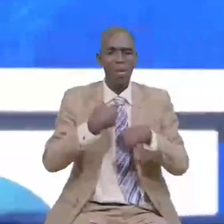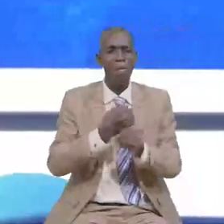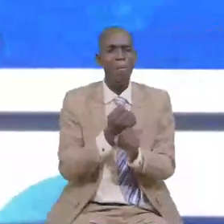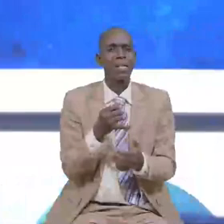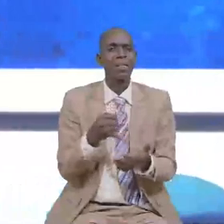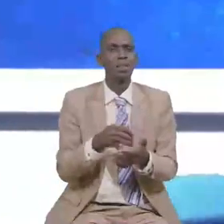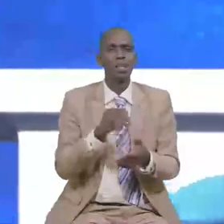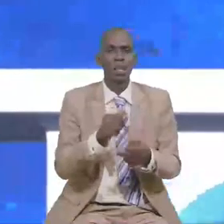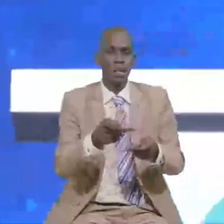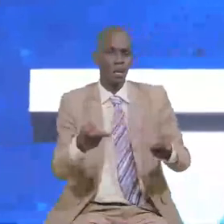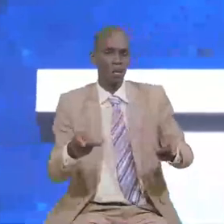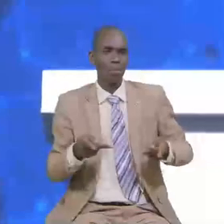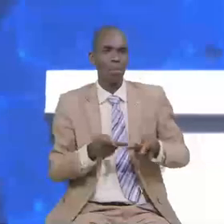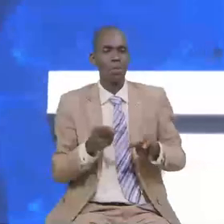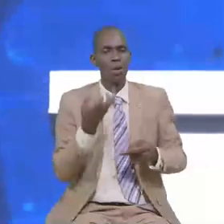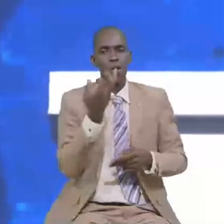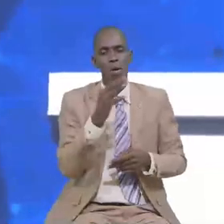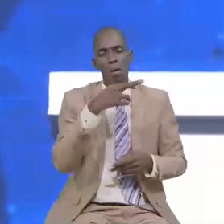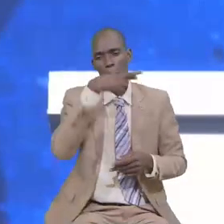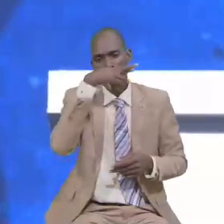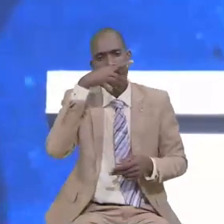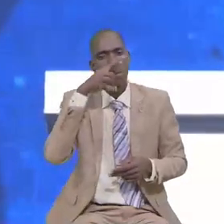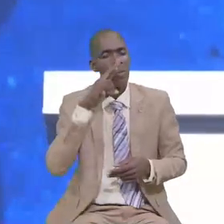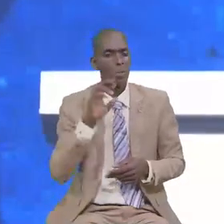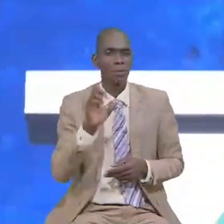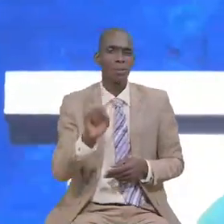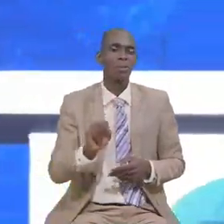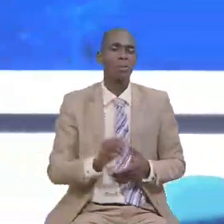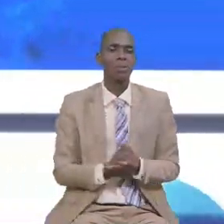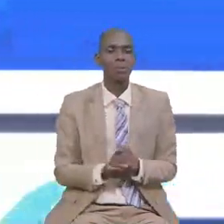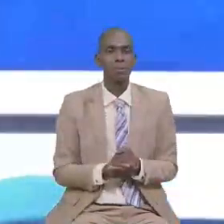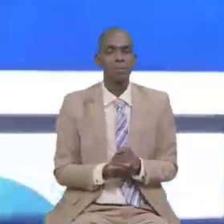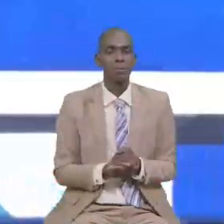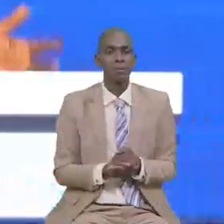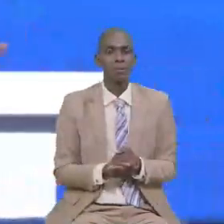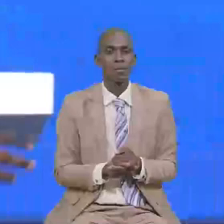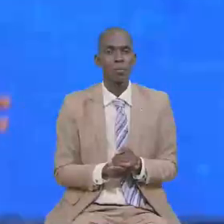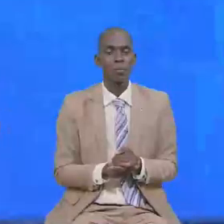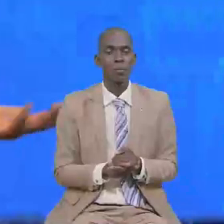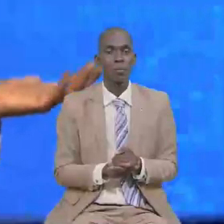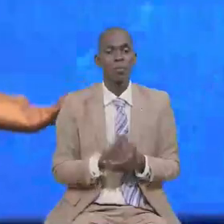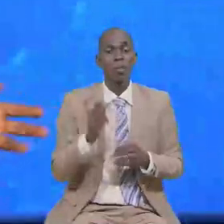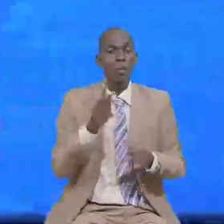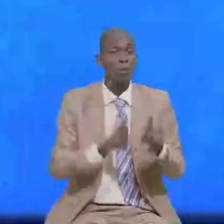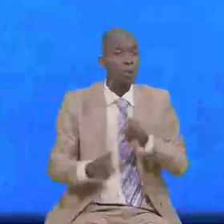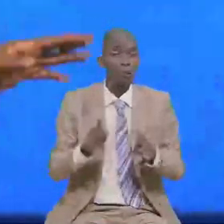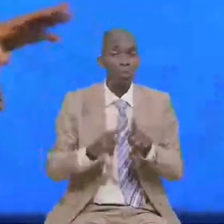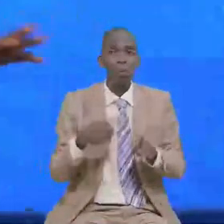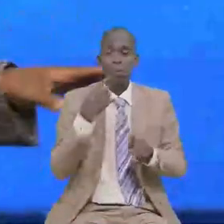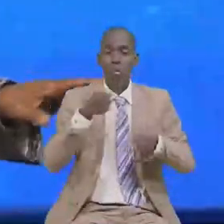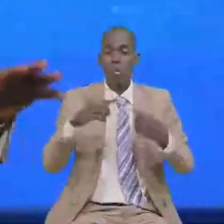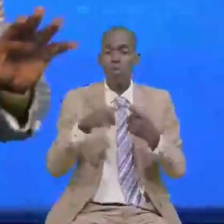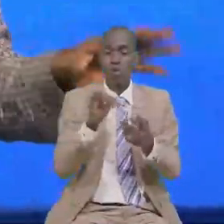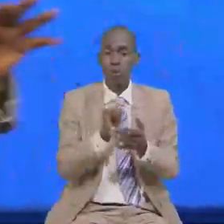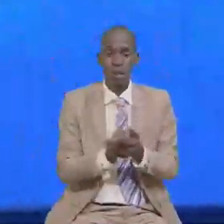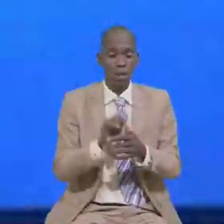Mais vous, vous en faites une caverne de voleurs. Les gens qui